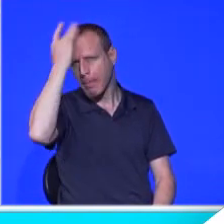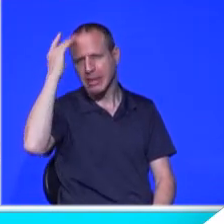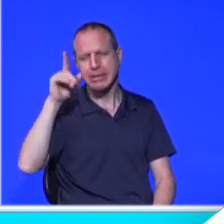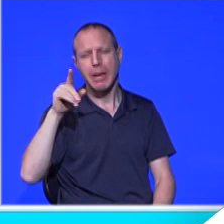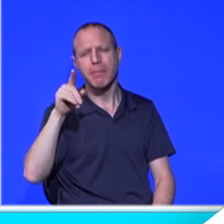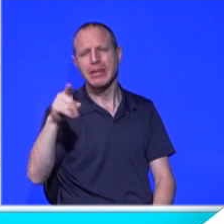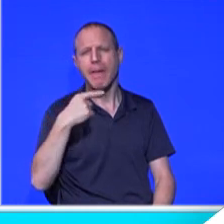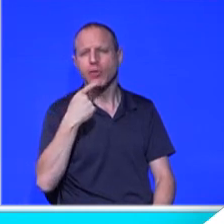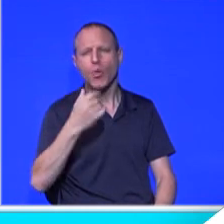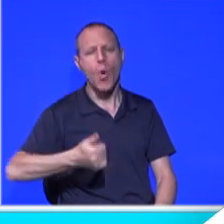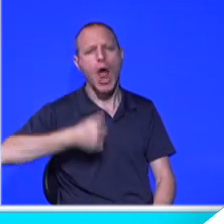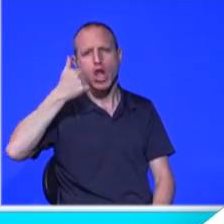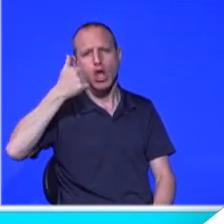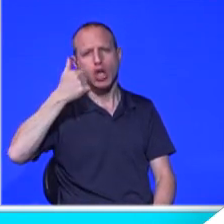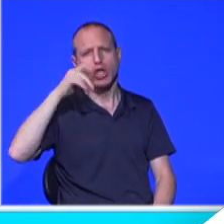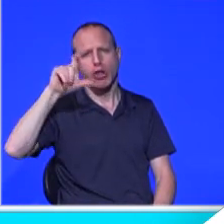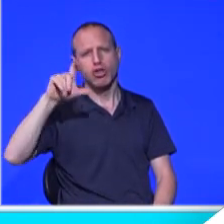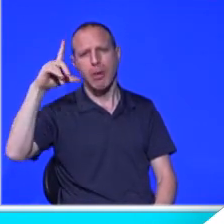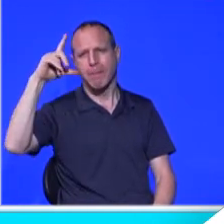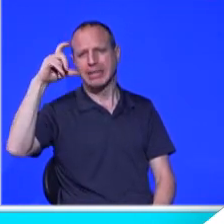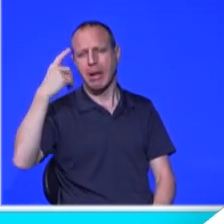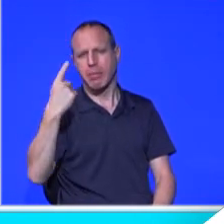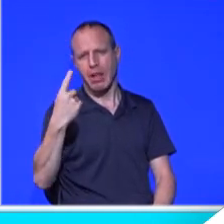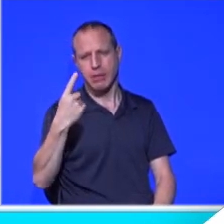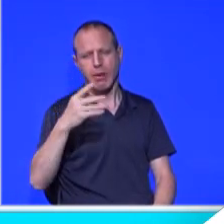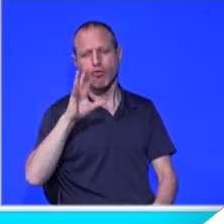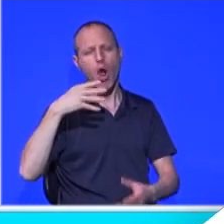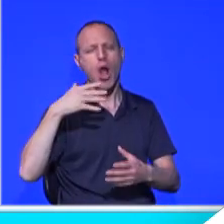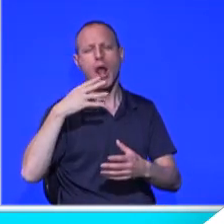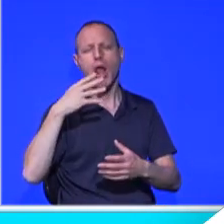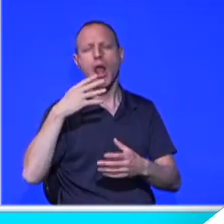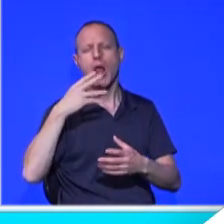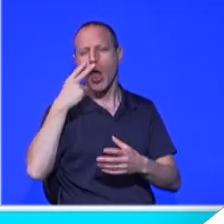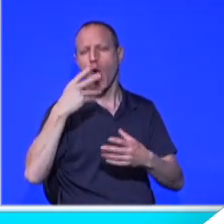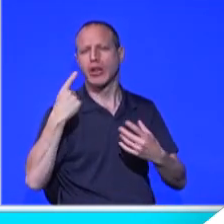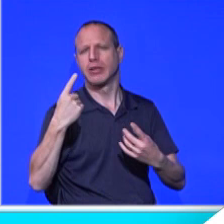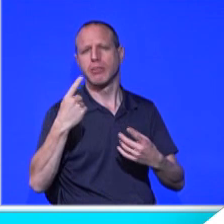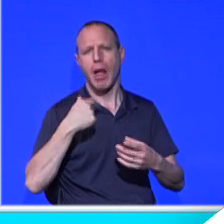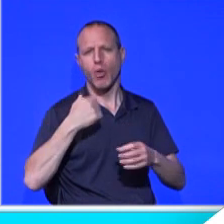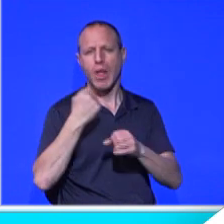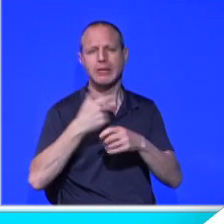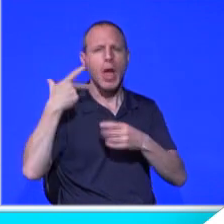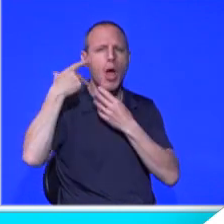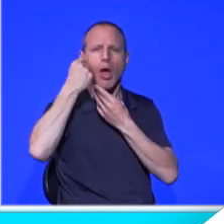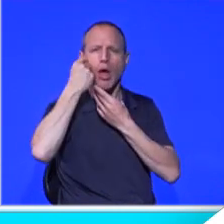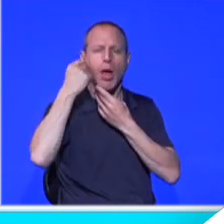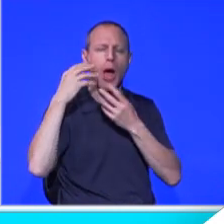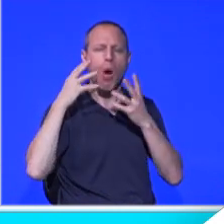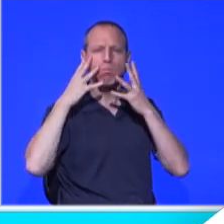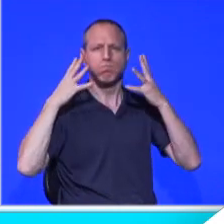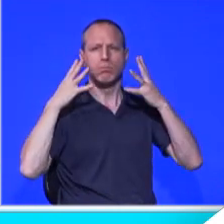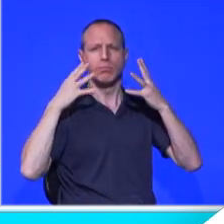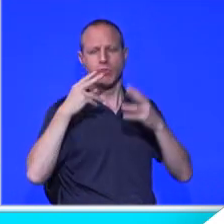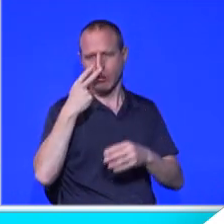וכל ההוויה שלהם היא במרכז. אנחנו נעשה בוטוקס כדי לראות כמו בצילום. אנחנו ננתח את הפנים כדי